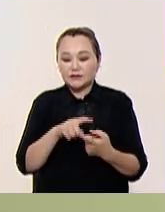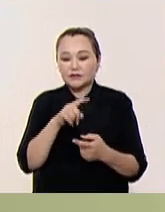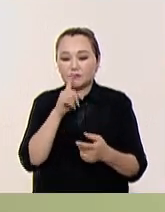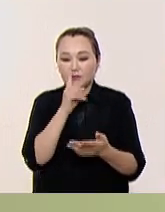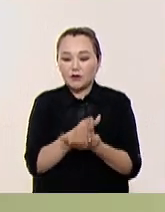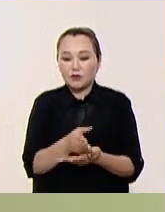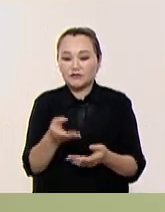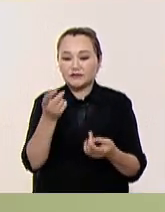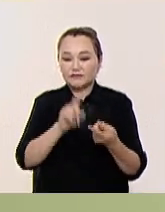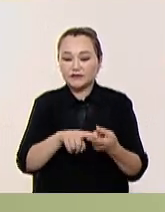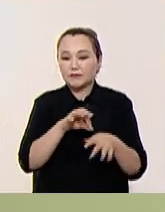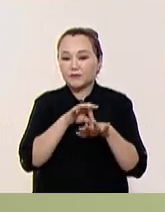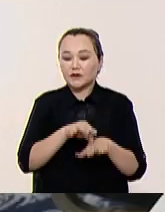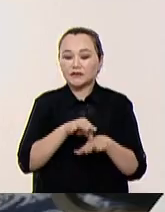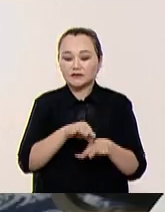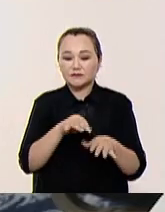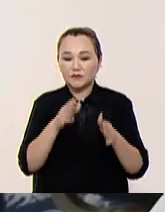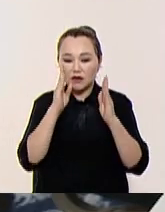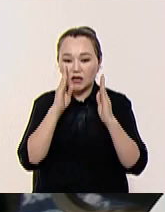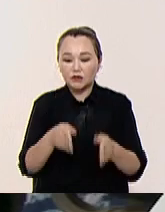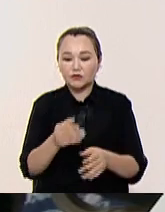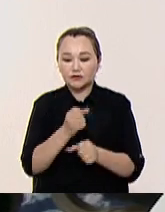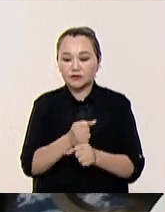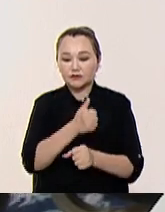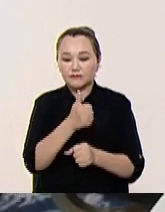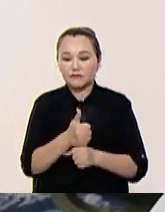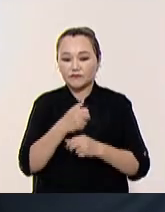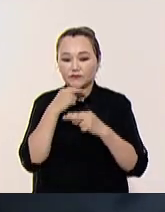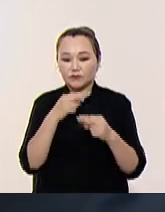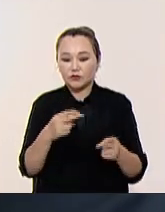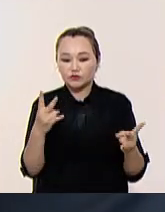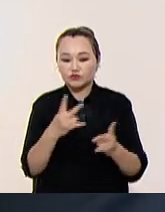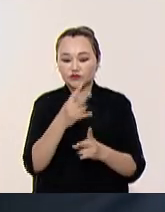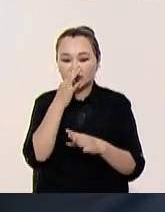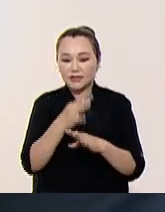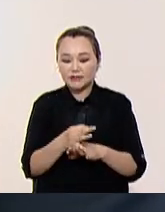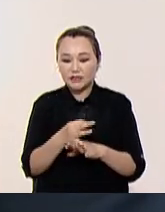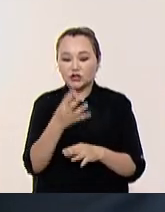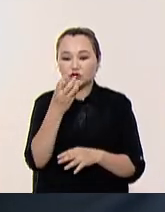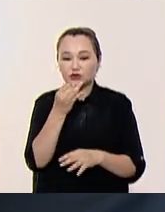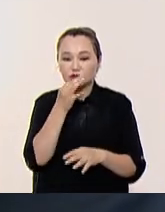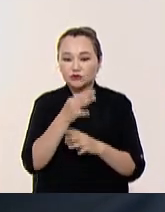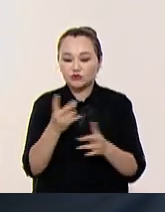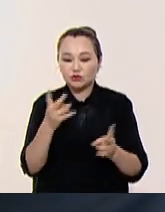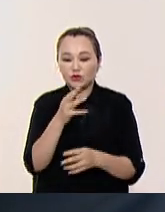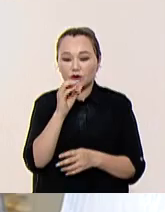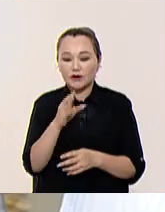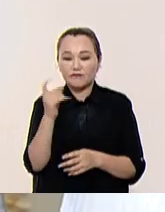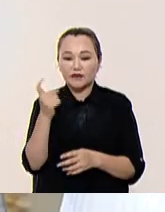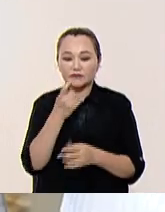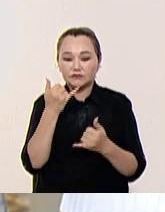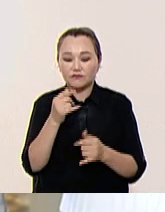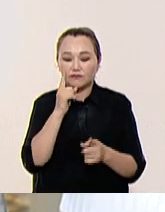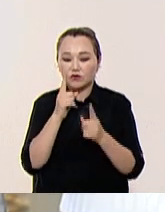орнатып, транспорттық логистикалық дәліз құруға баса назар аудару керек екенін атап өтті. Айта кету керек, Тоқаев Мырза бүгін